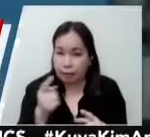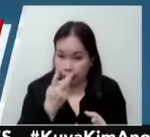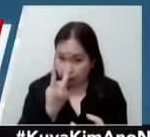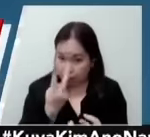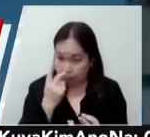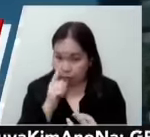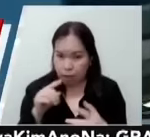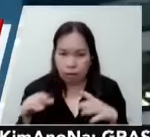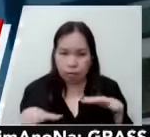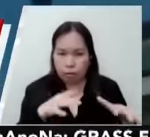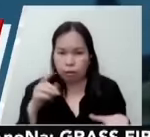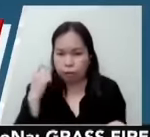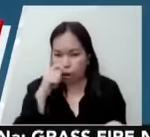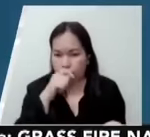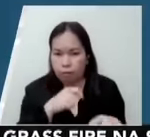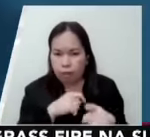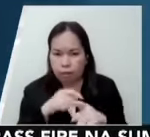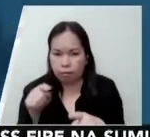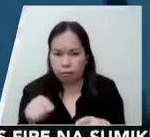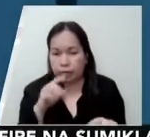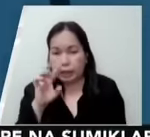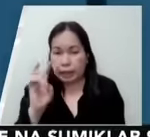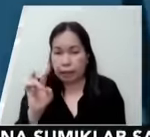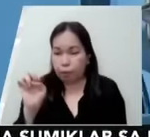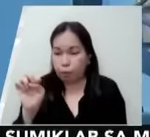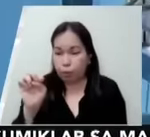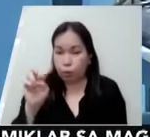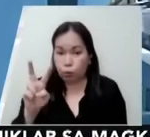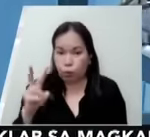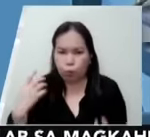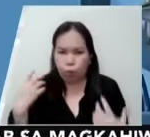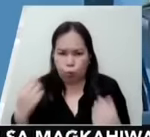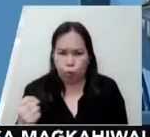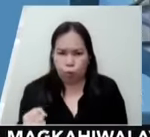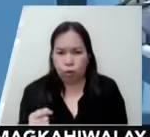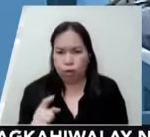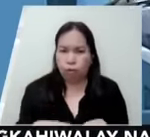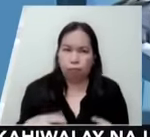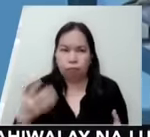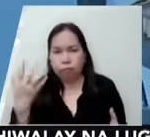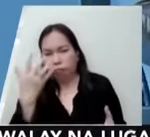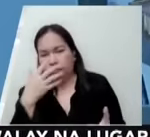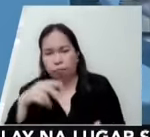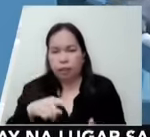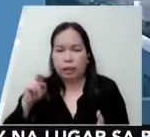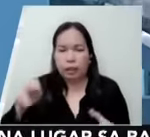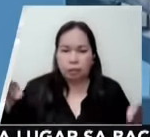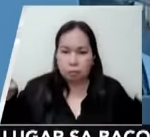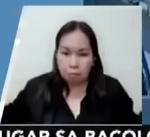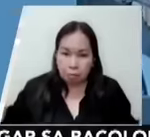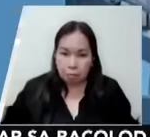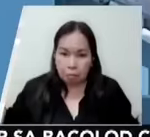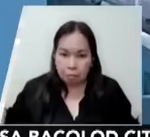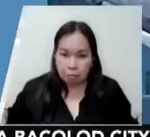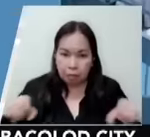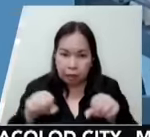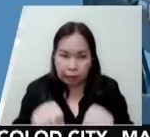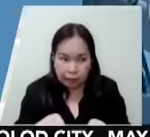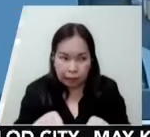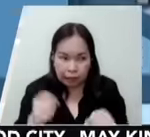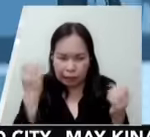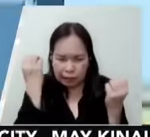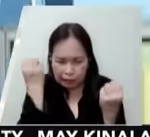Taiwan. Sa magnitude 7.2, mahirap nang tumayo. Kaya kailangang humawak at manatili sa kinaroroonan.